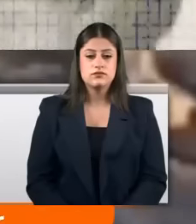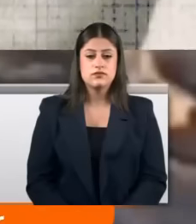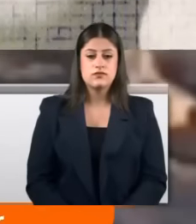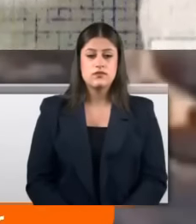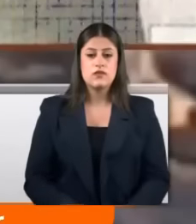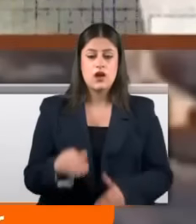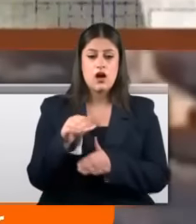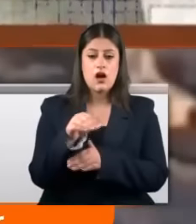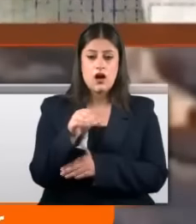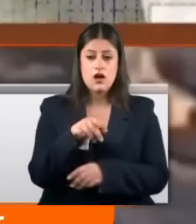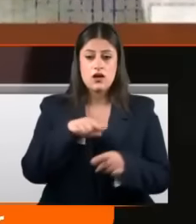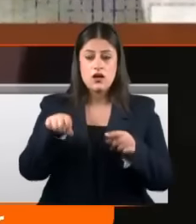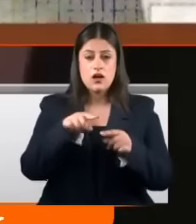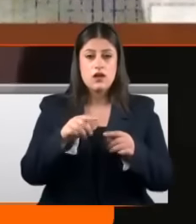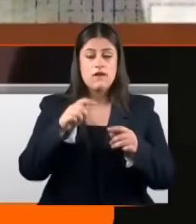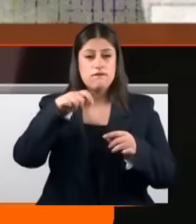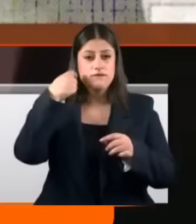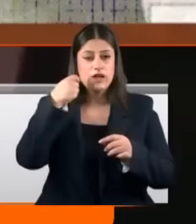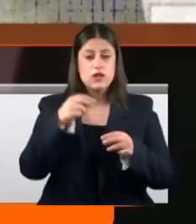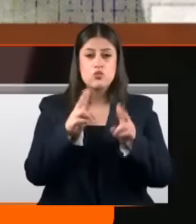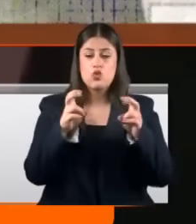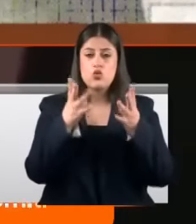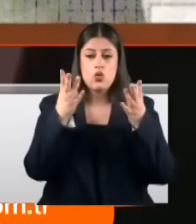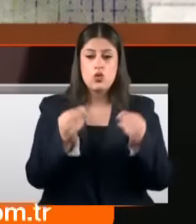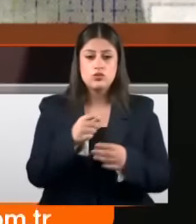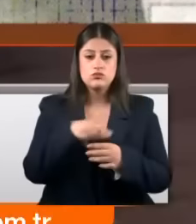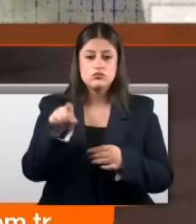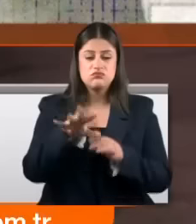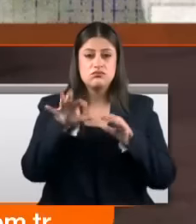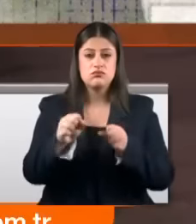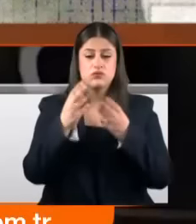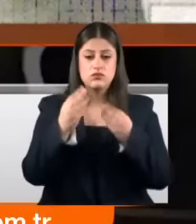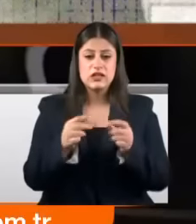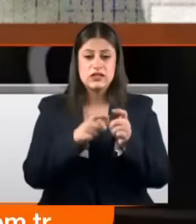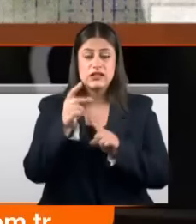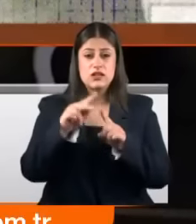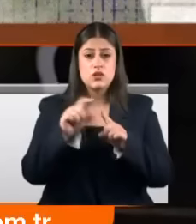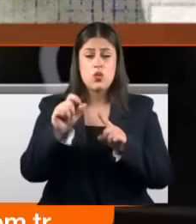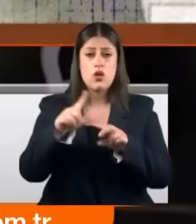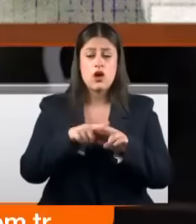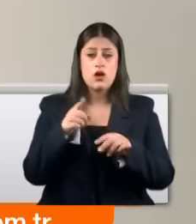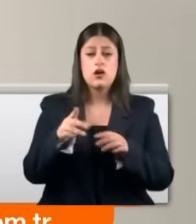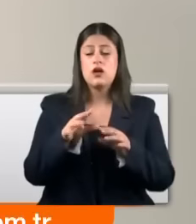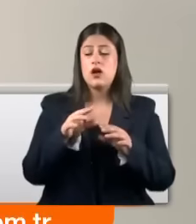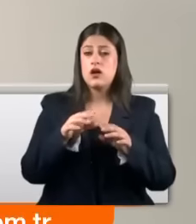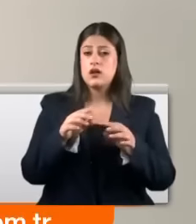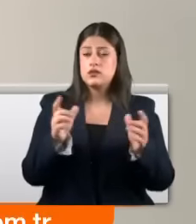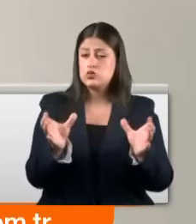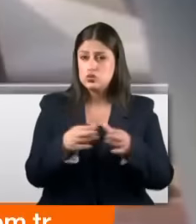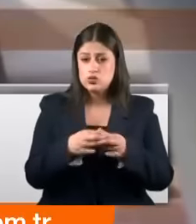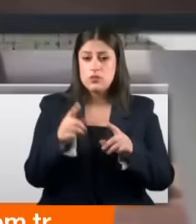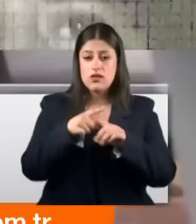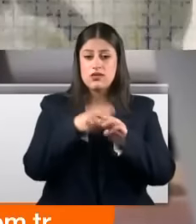Hayatları dizilere konu olan uyuşturucu baronları gafil avlandı. Sinaloa kartelinin kurucusu El Mayo, Teksas'ta